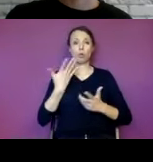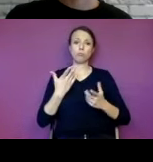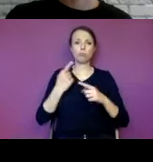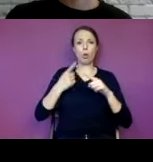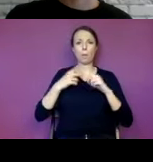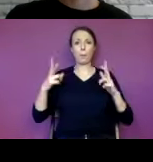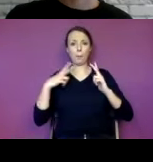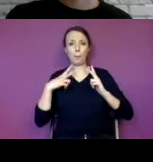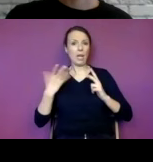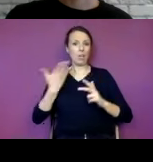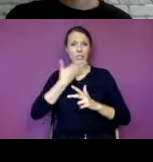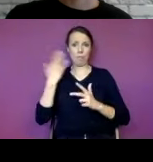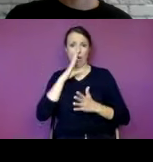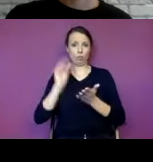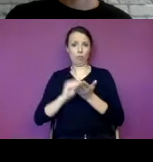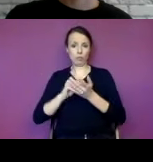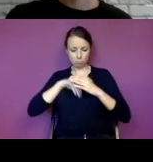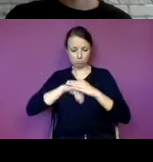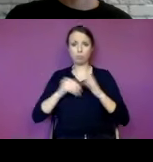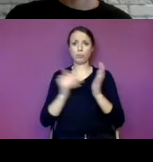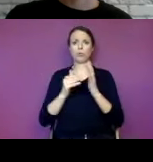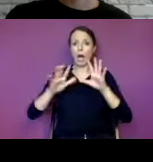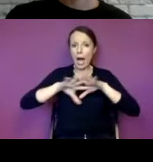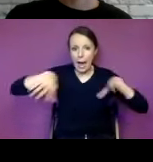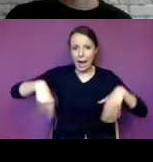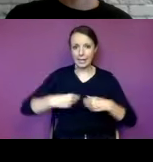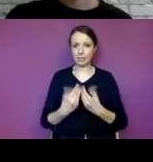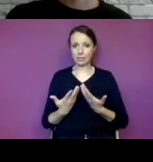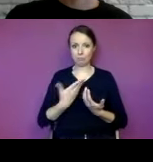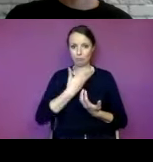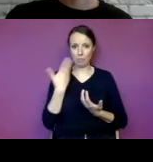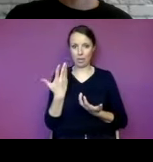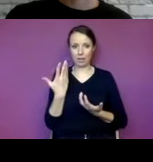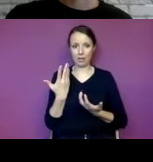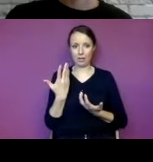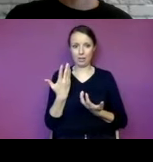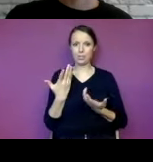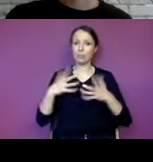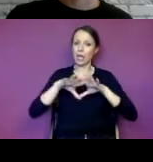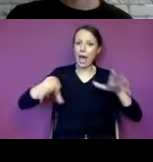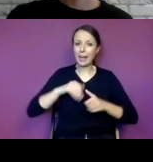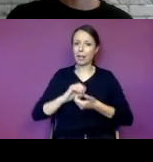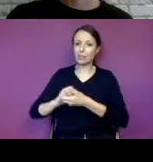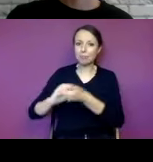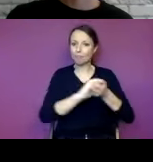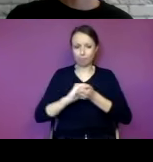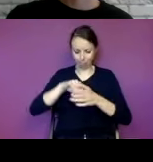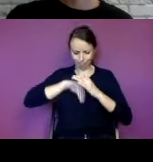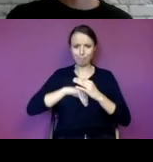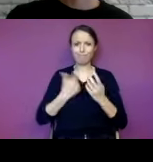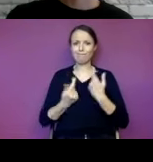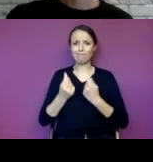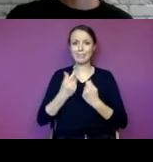bycia razem, takiego współbycia i tworzenia wspólnej rzeczywistości społecznej po prostu nie ma. Więc